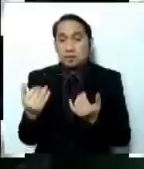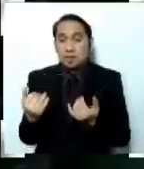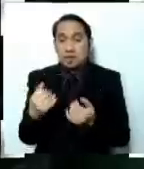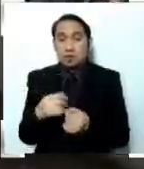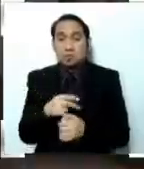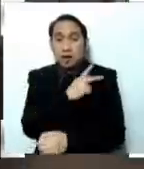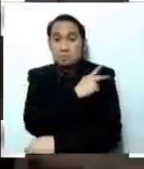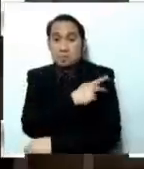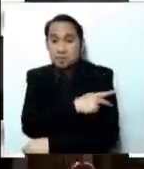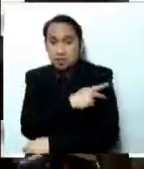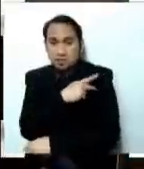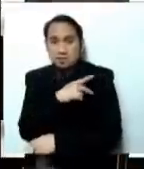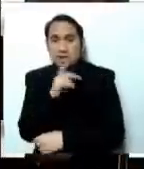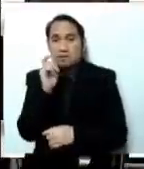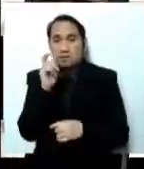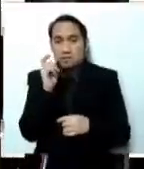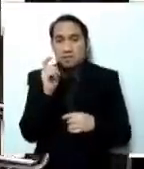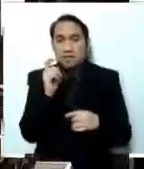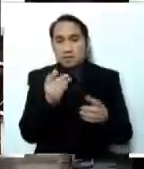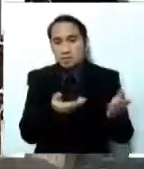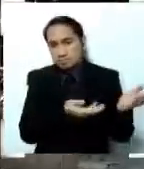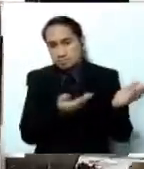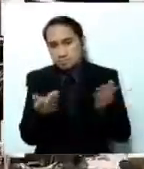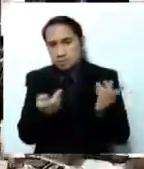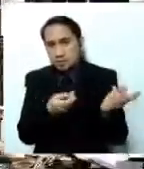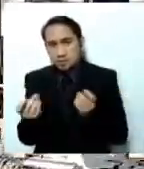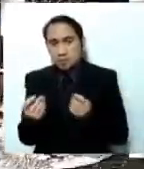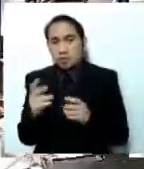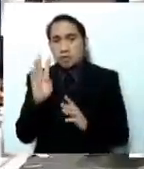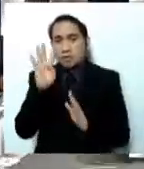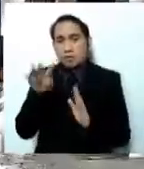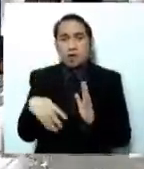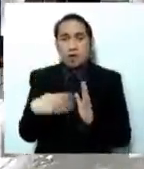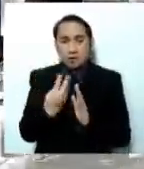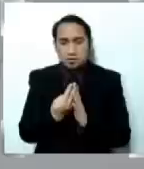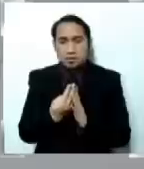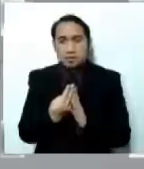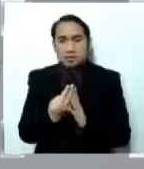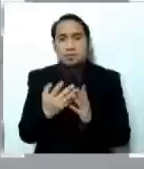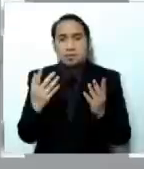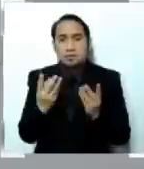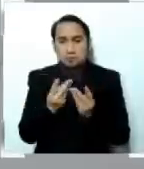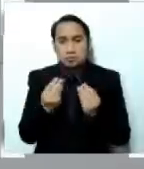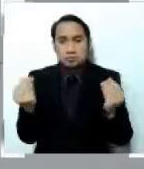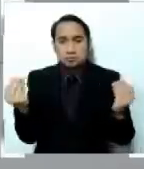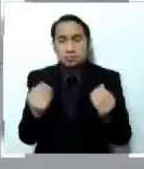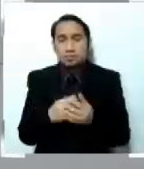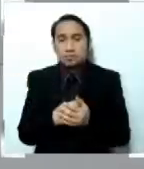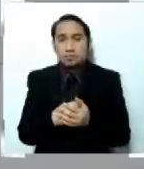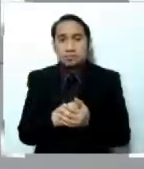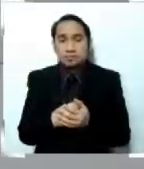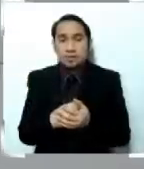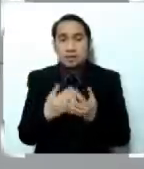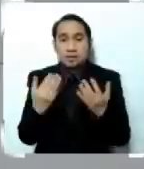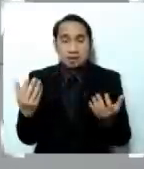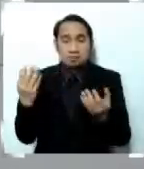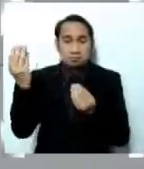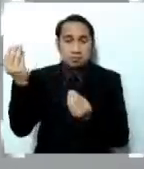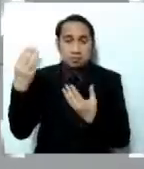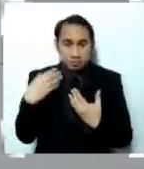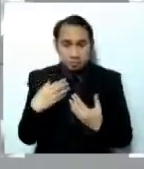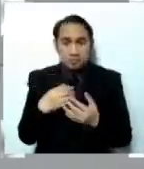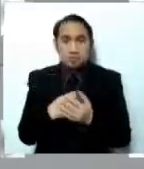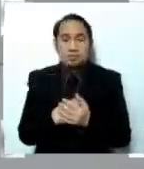ibabang palapag. Inabot ng halos 4 oras bago tuluyang naapula ang apoy. Base sa impormasyon ng BFP mula sa pamunuan ng Pasig